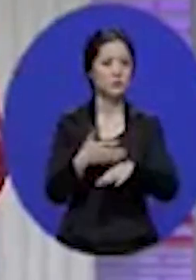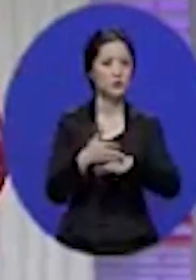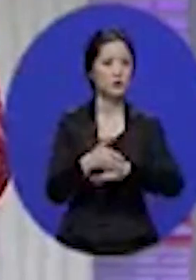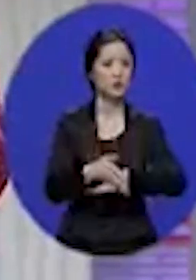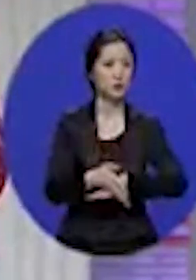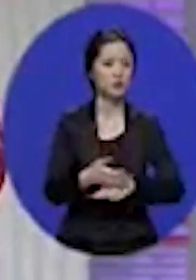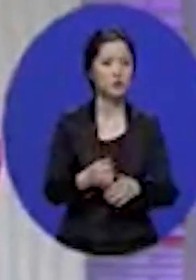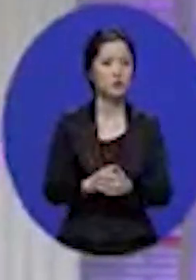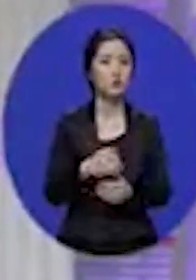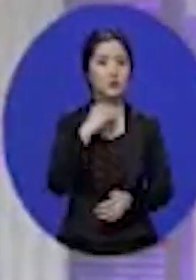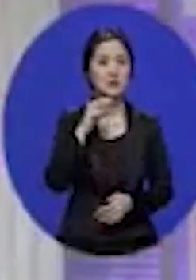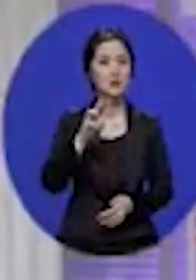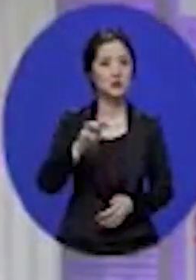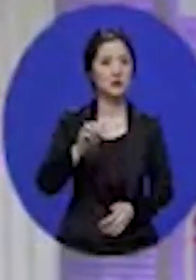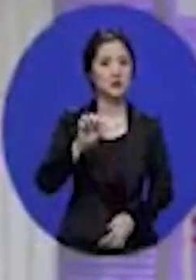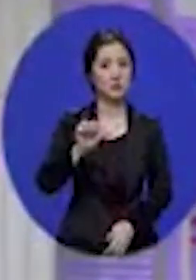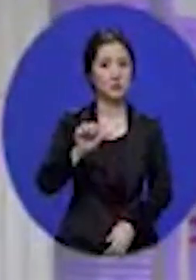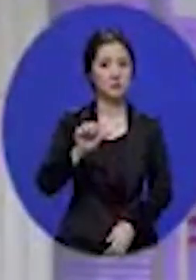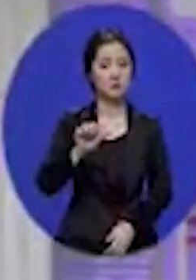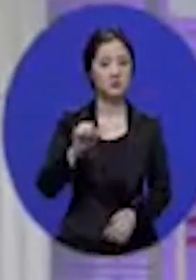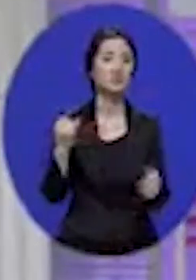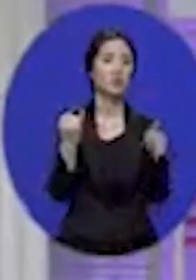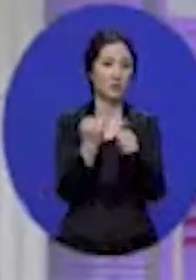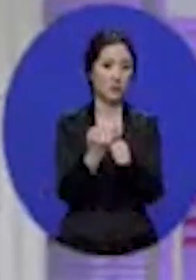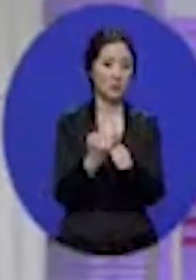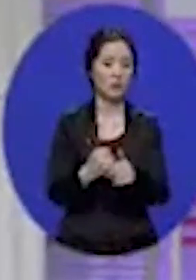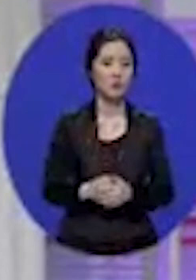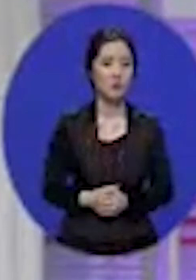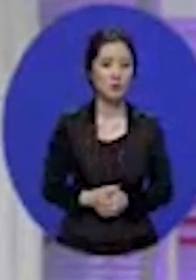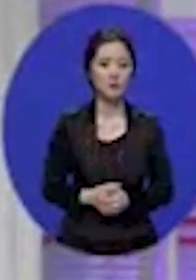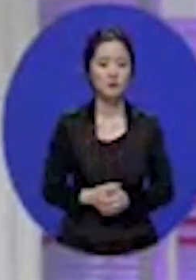셈이었습니다. 35 정도에 제가 결혼을 하게 됐는데